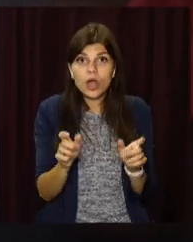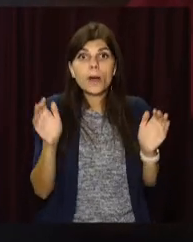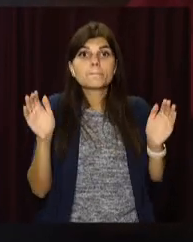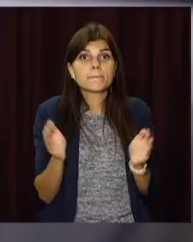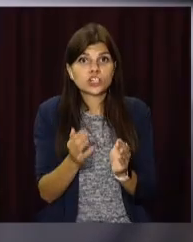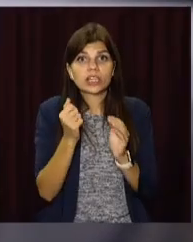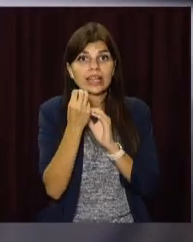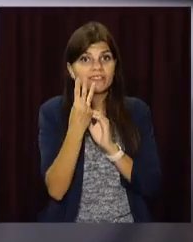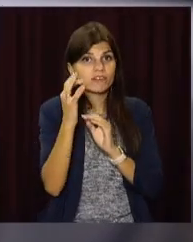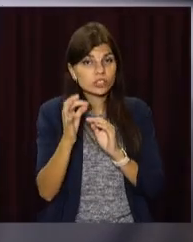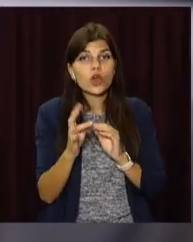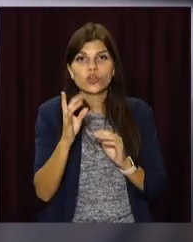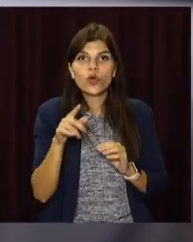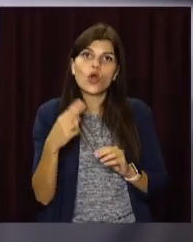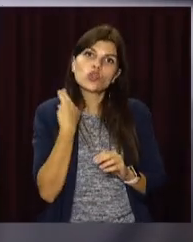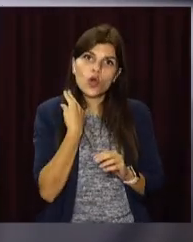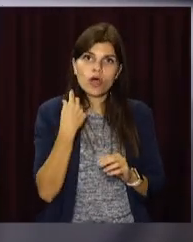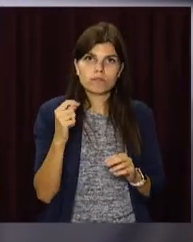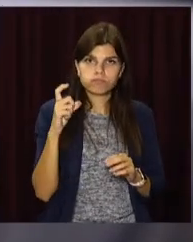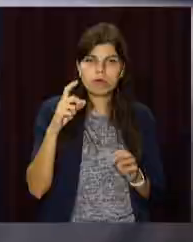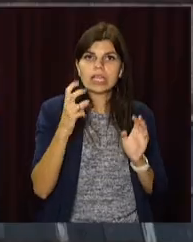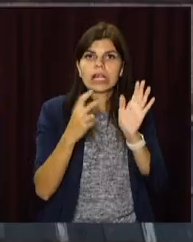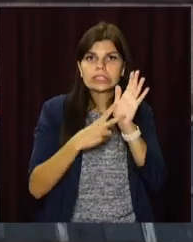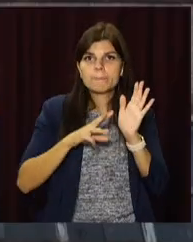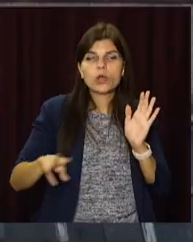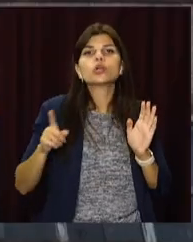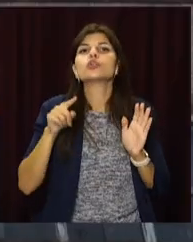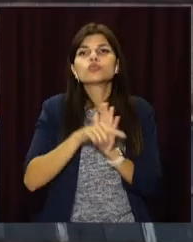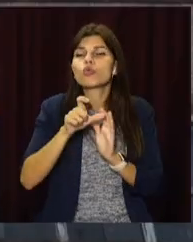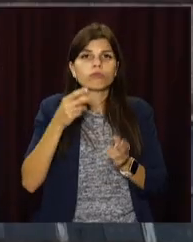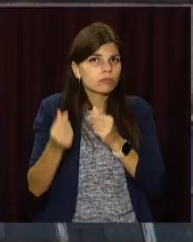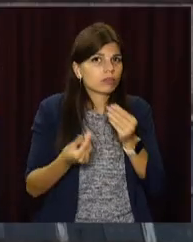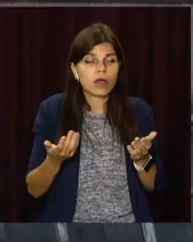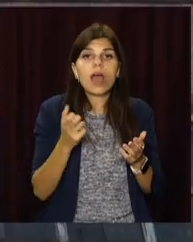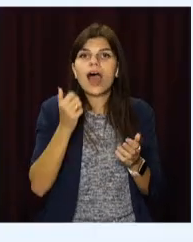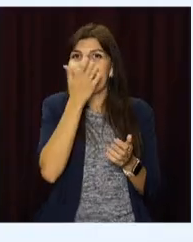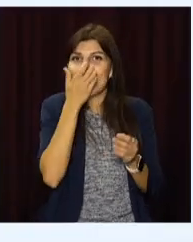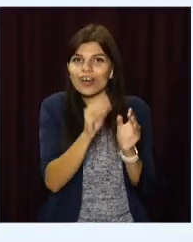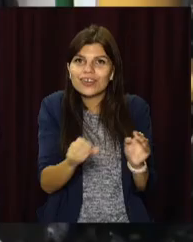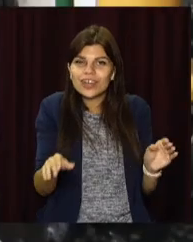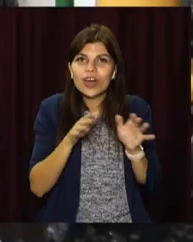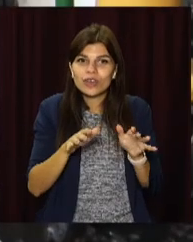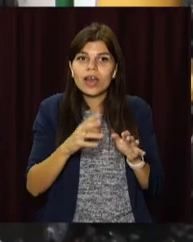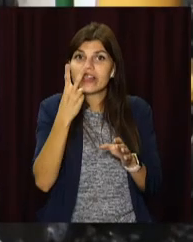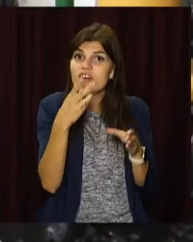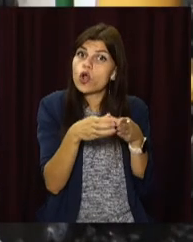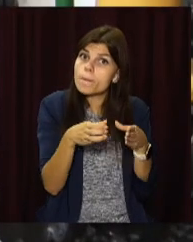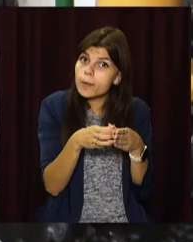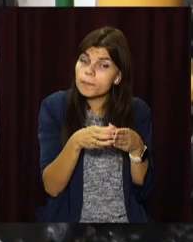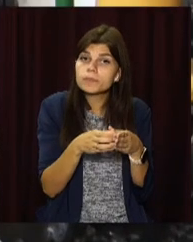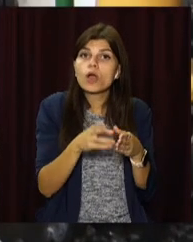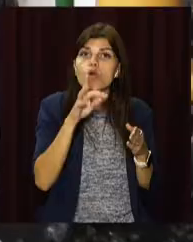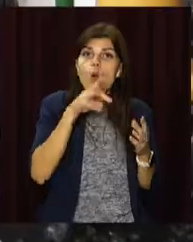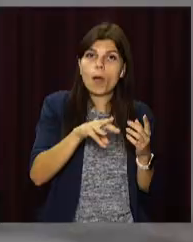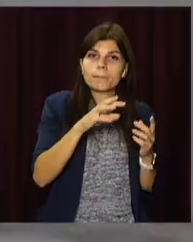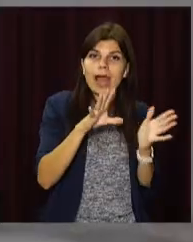на 13%, але їхні борги зросли на 7 мільйонів. Що ж до тепла, то його в оселі Дніпрян постачає дві компанії –